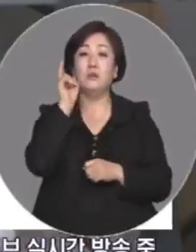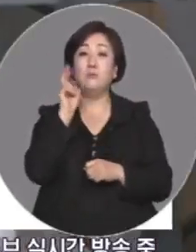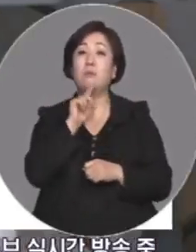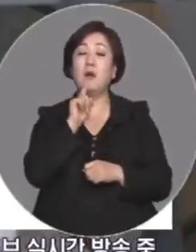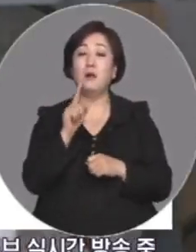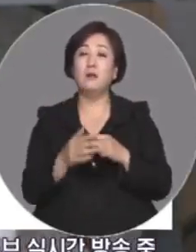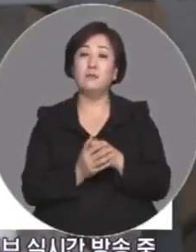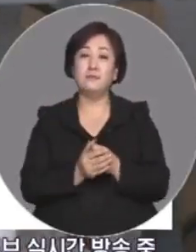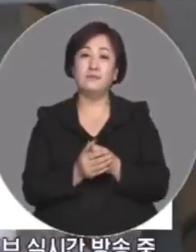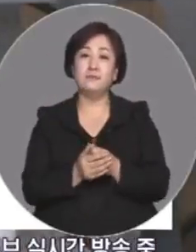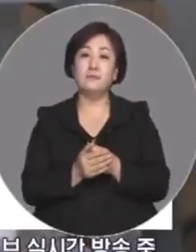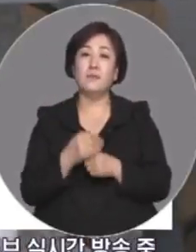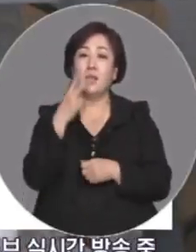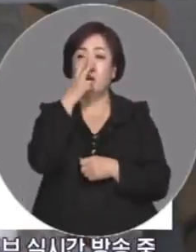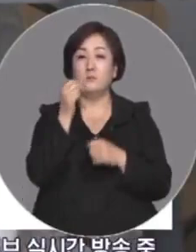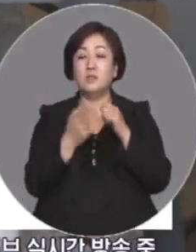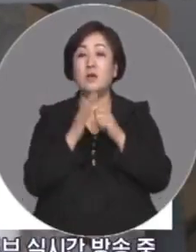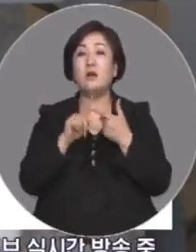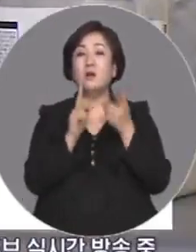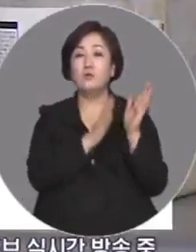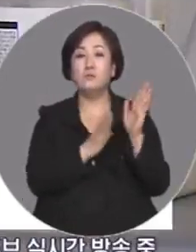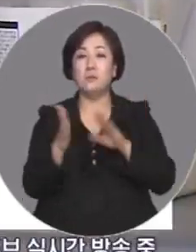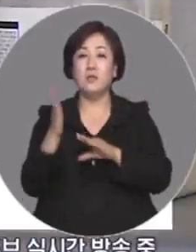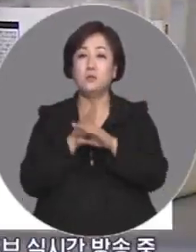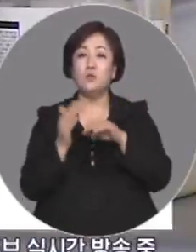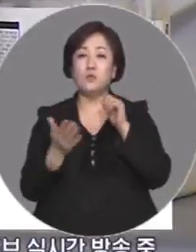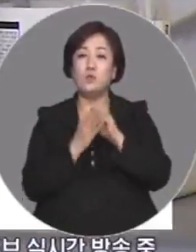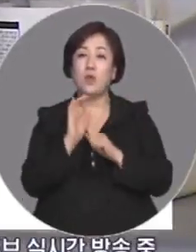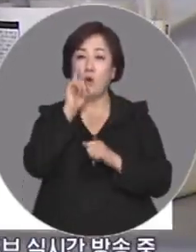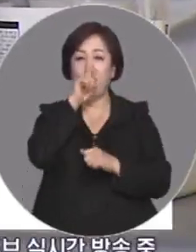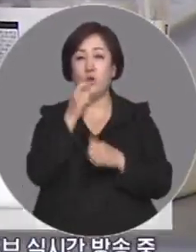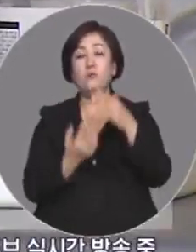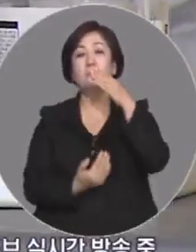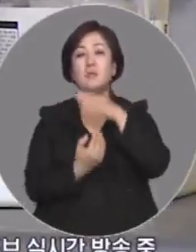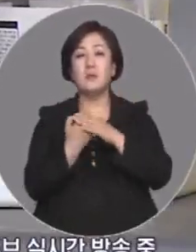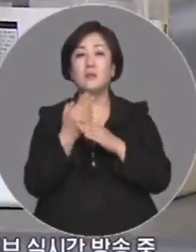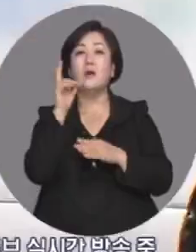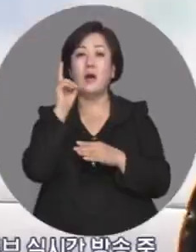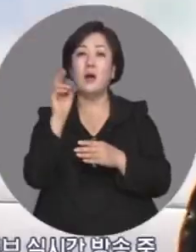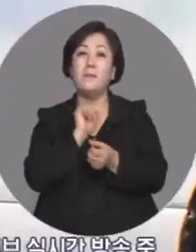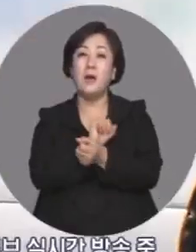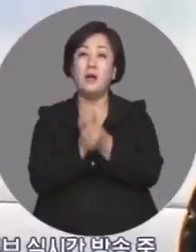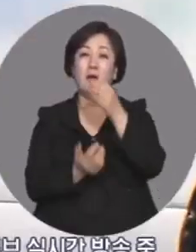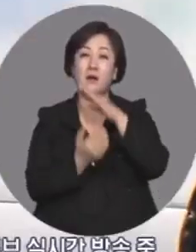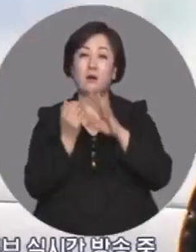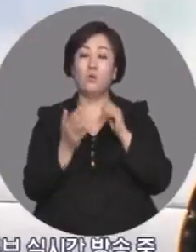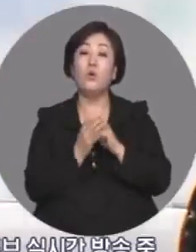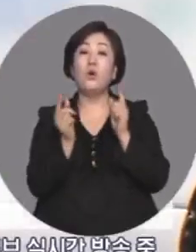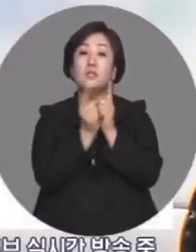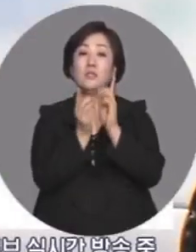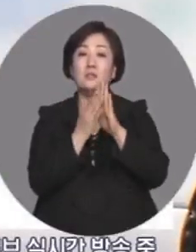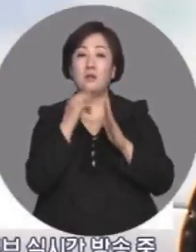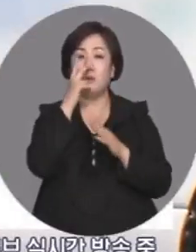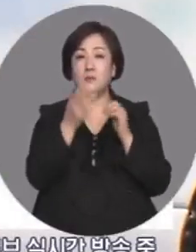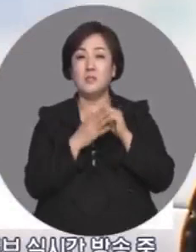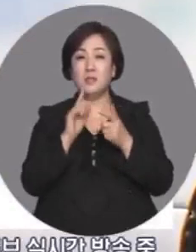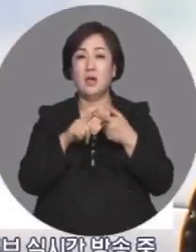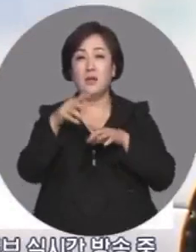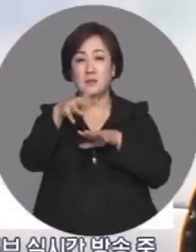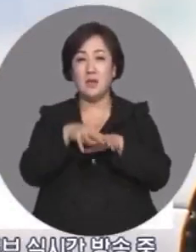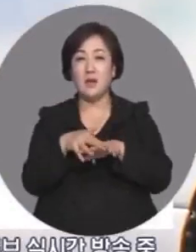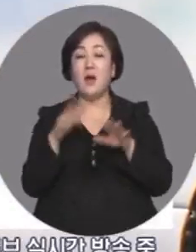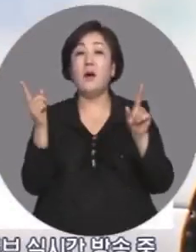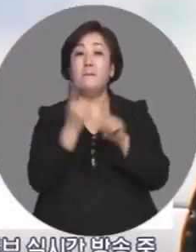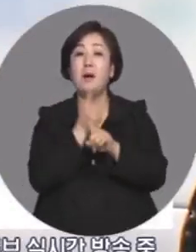제기합니다. 검체 채취 과정에서 오염됐을 가능성이 있다는 겁니다. 검체를 하고 나서 장갑을 다 벗기고